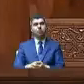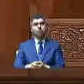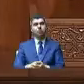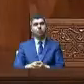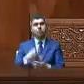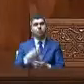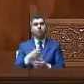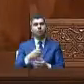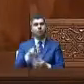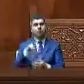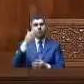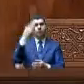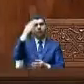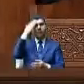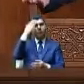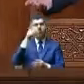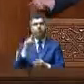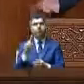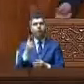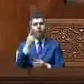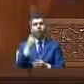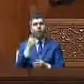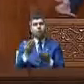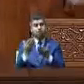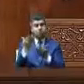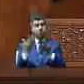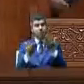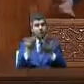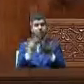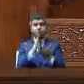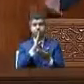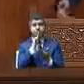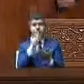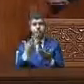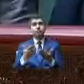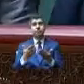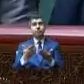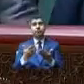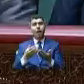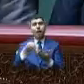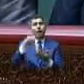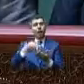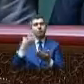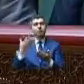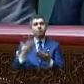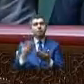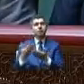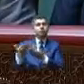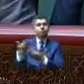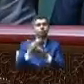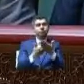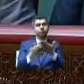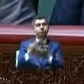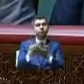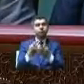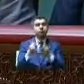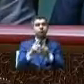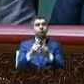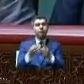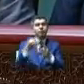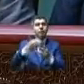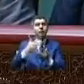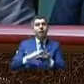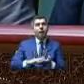وكان مفهوما من البداية أنه لن يكون هنالك توازن، ولكن أنه سيقع العمل على تحسين الظروف لكي نكون قادرين